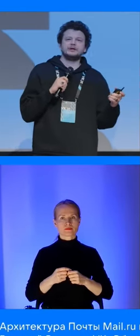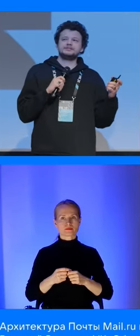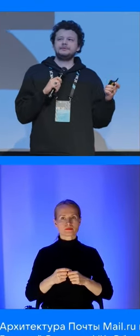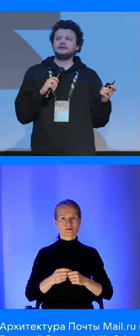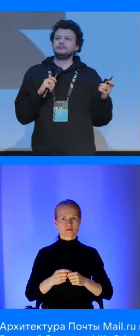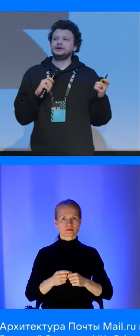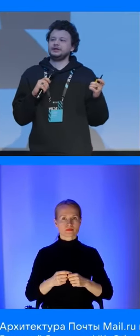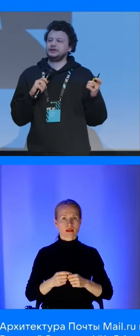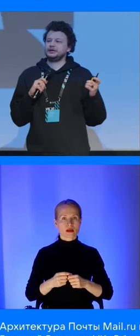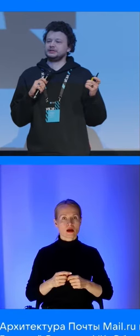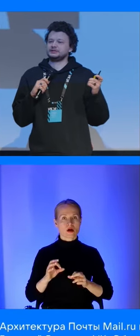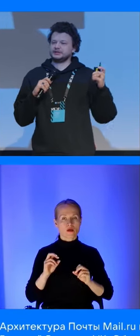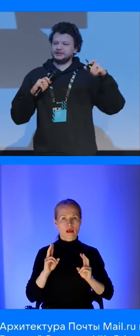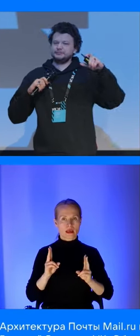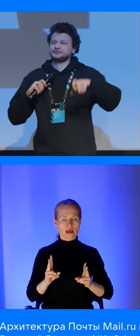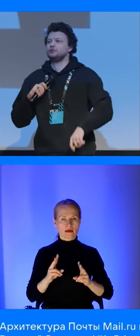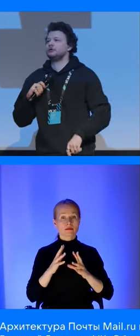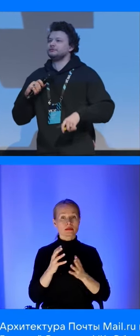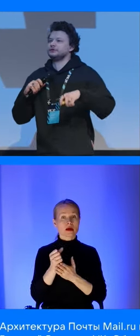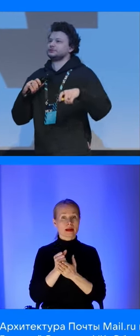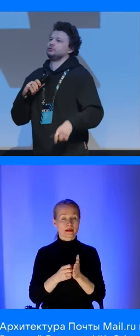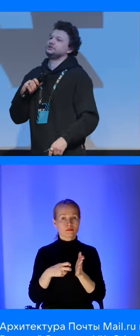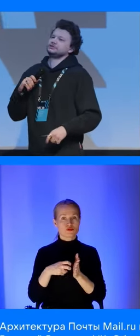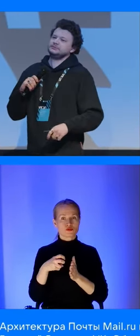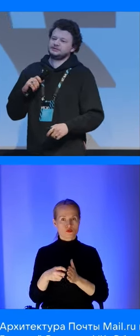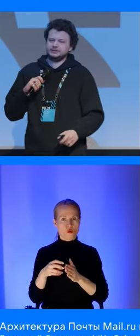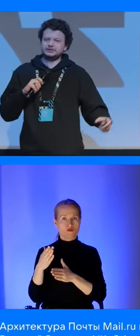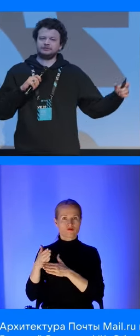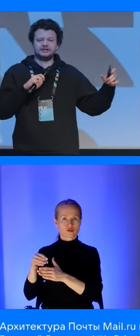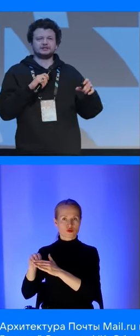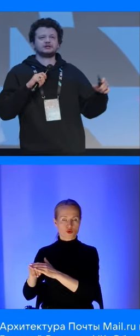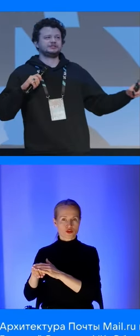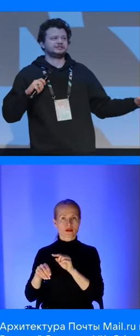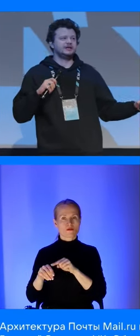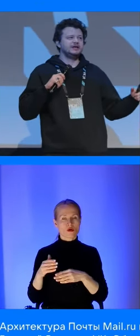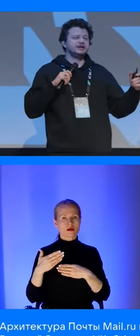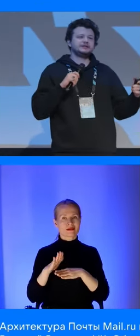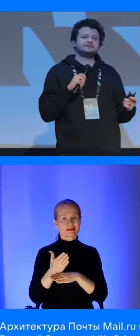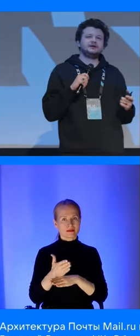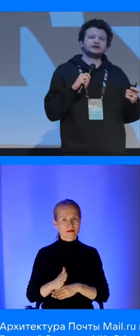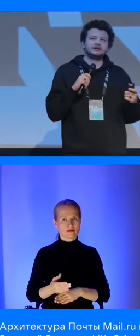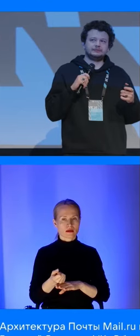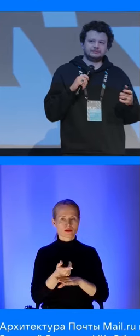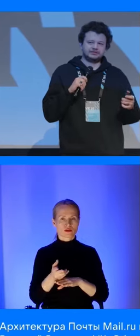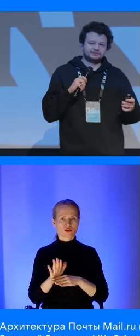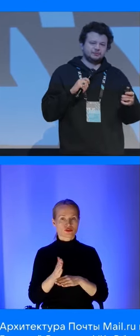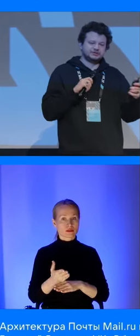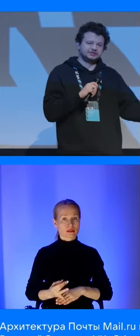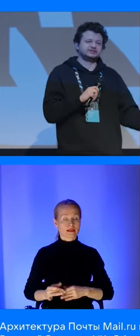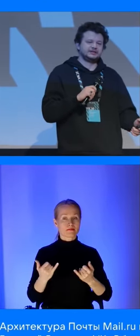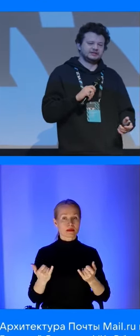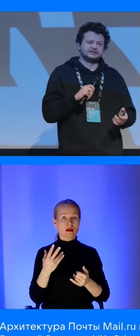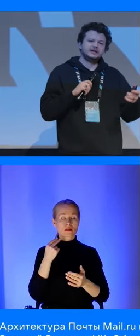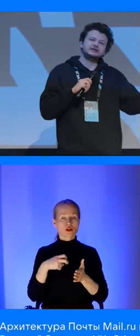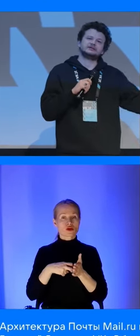Окей. Теперь мы сохранили письмо в storage, мы разделили его на несколько частей. И теперь, когда наше письмо от